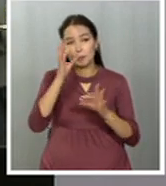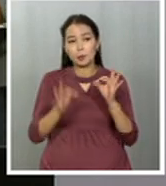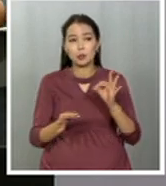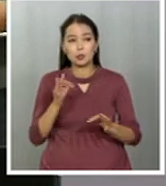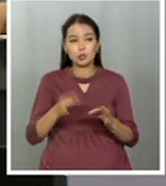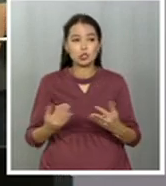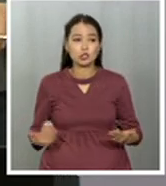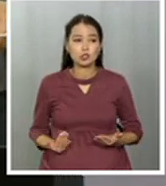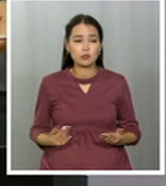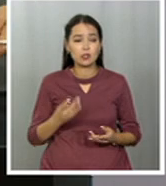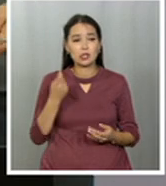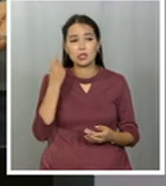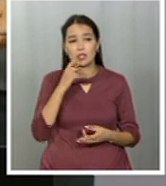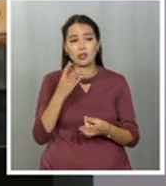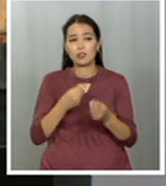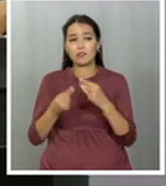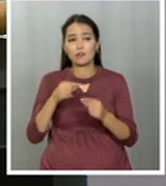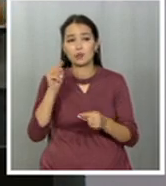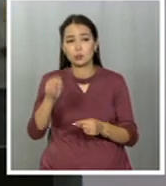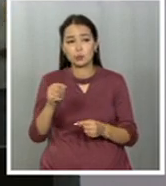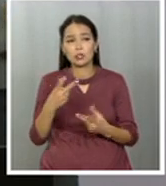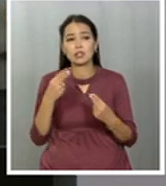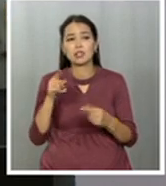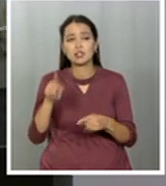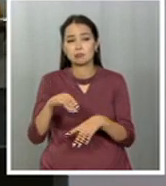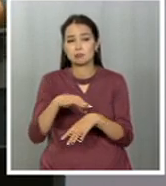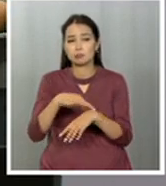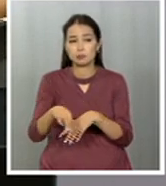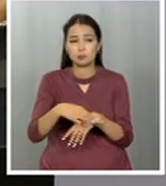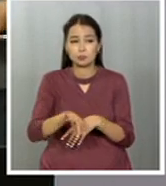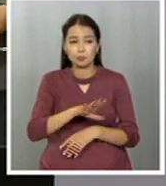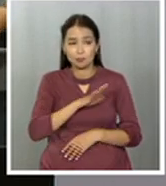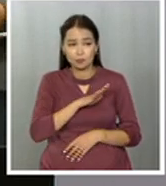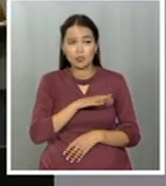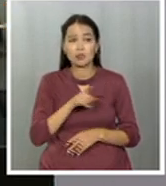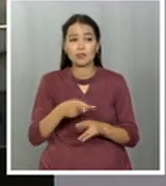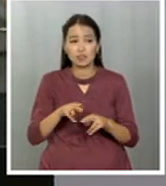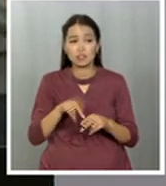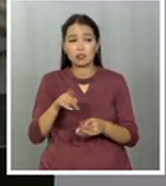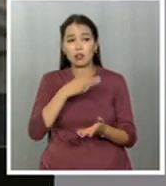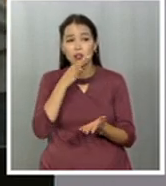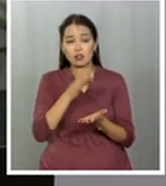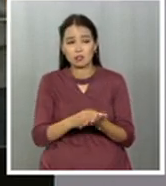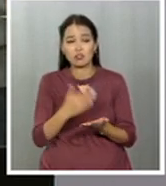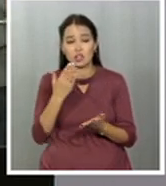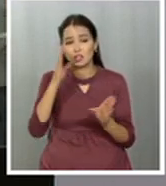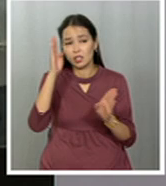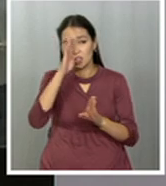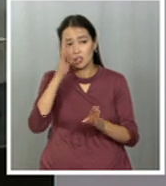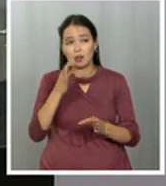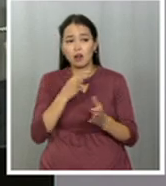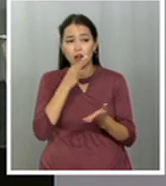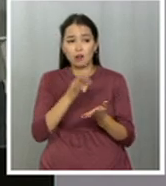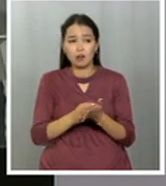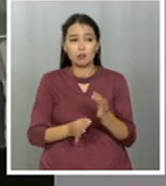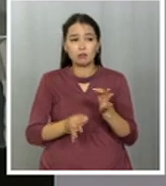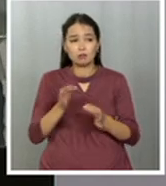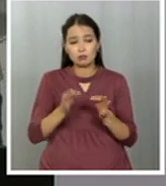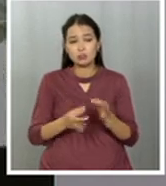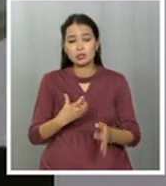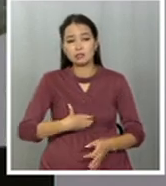Животные никогда не вернутся туда, где им причинили зло. И в этом ответ – реакция природы на варварство